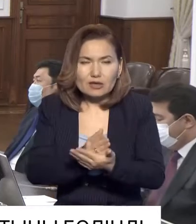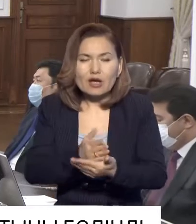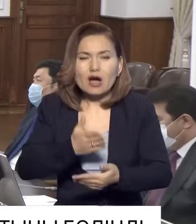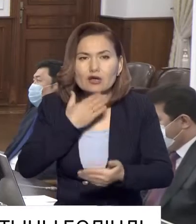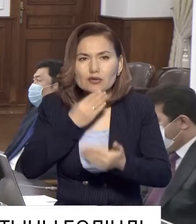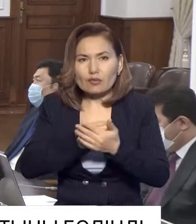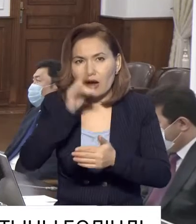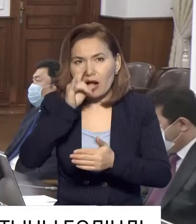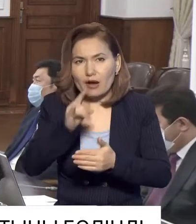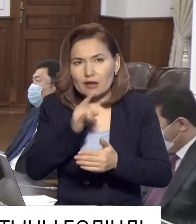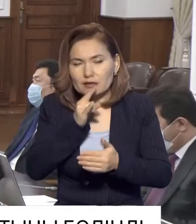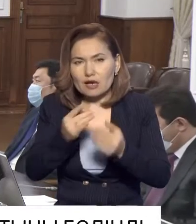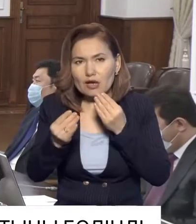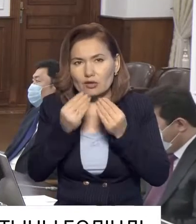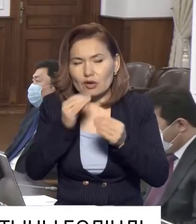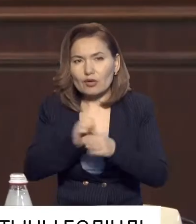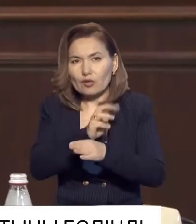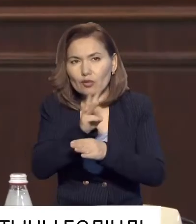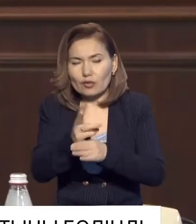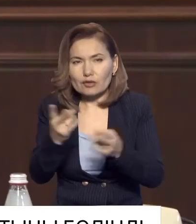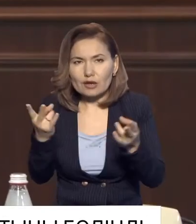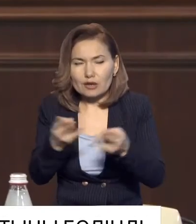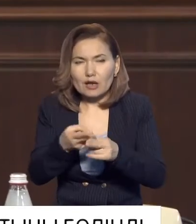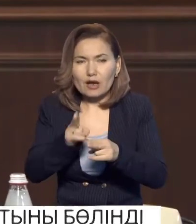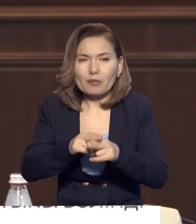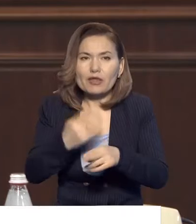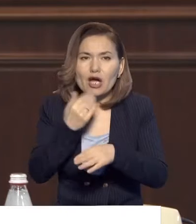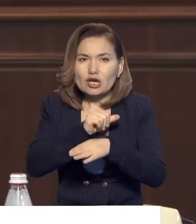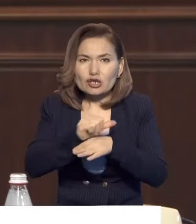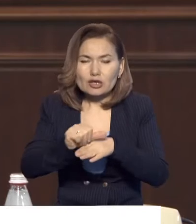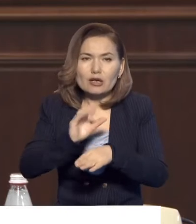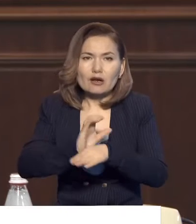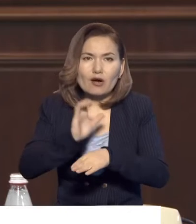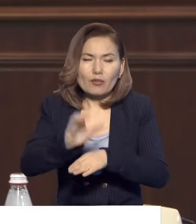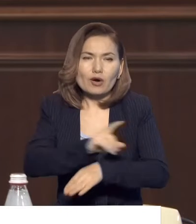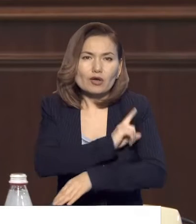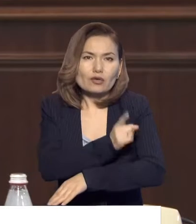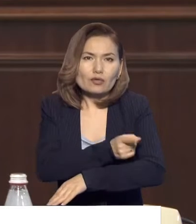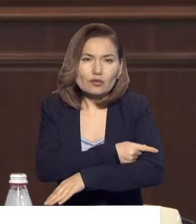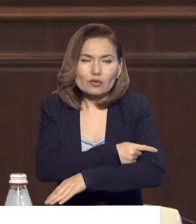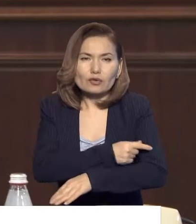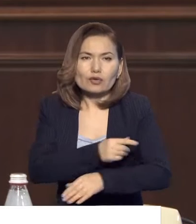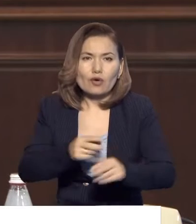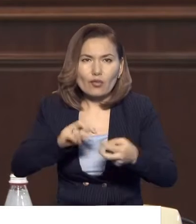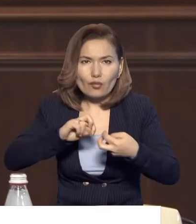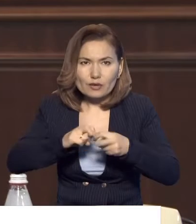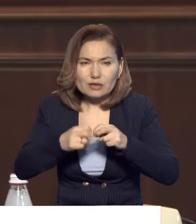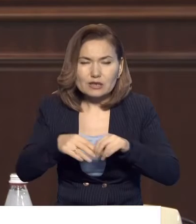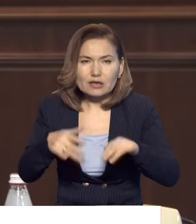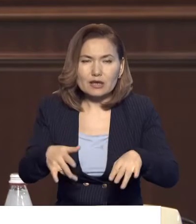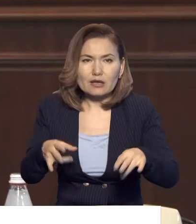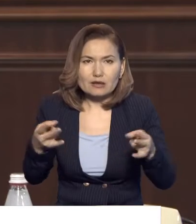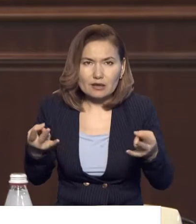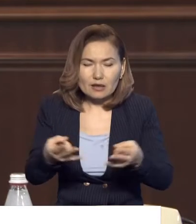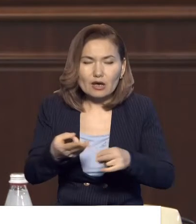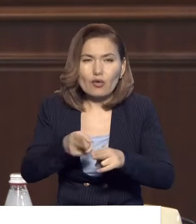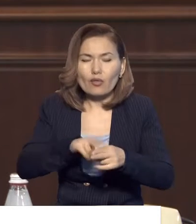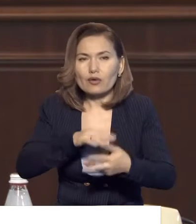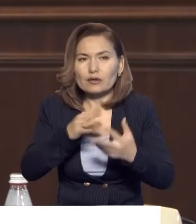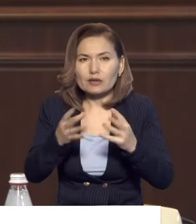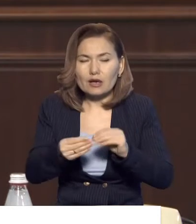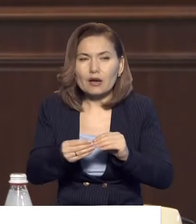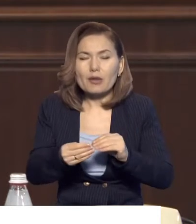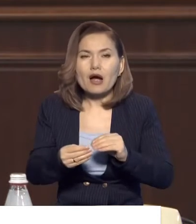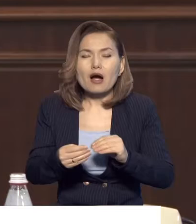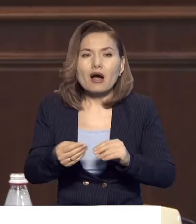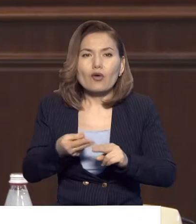отандық өніммен қамтамасыз етіп ғана қоймай, оның экспорттық әлеуетін де арттыру аса маңызды мәселе. Үкімет науқандық жұмыстарды